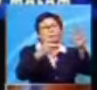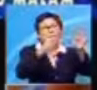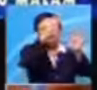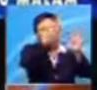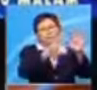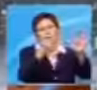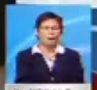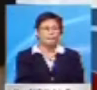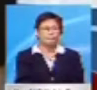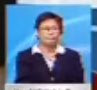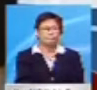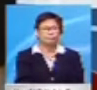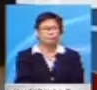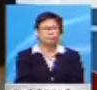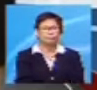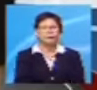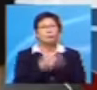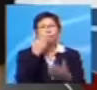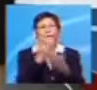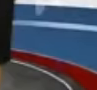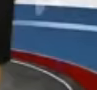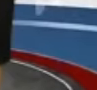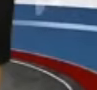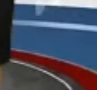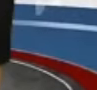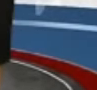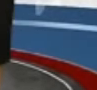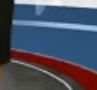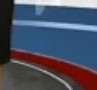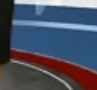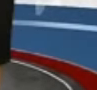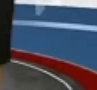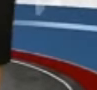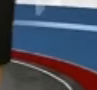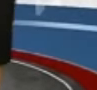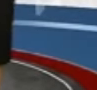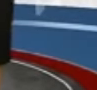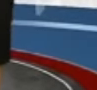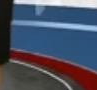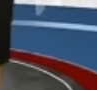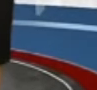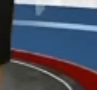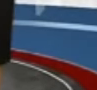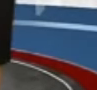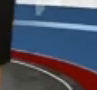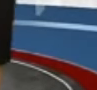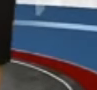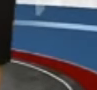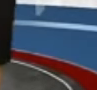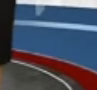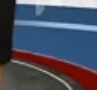April ini Baiklah dengan itu sekian sukan kita lihat laporan cuaca